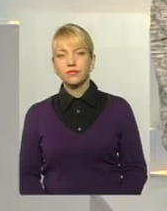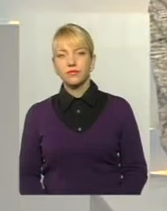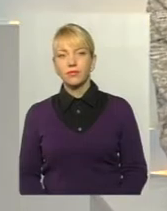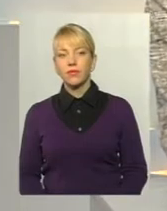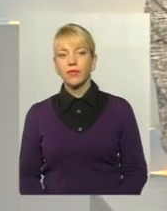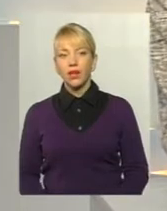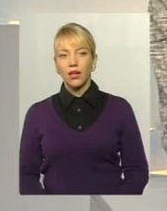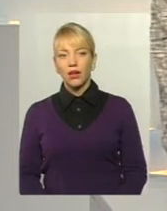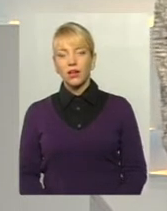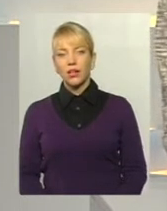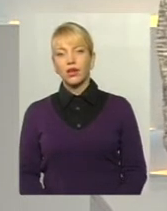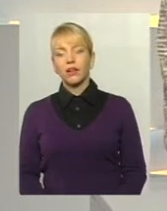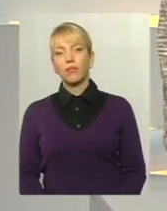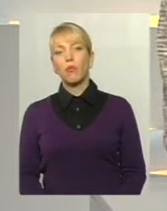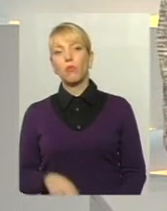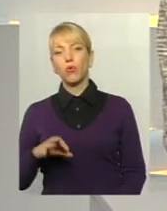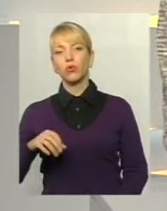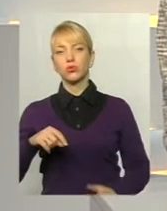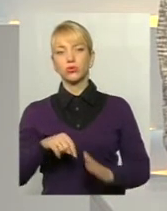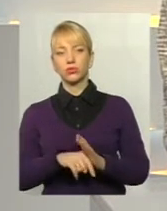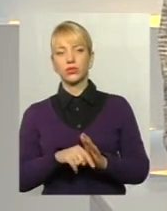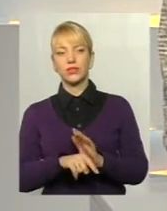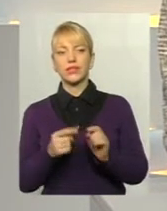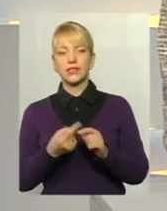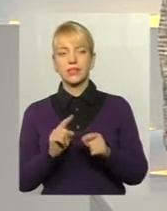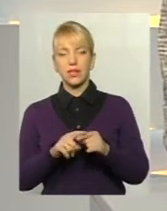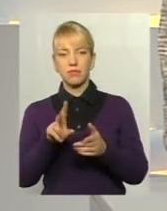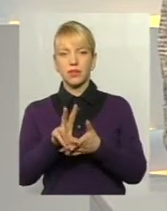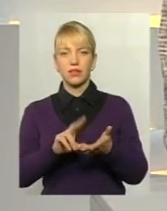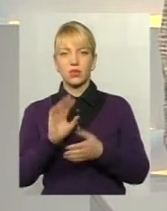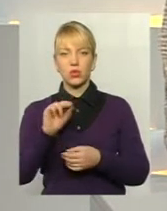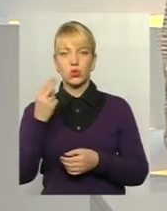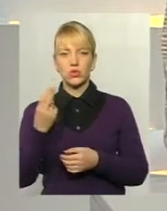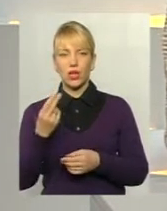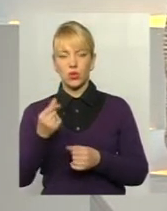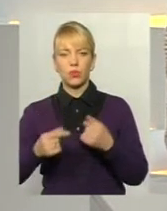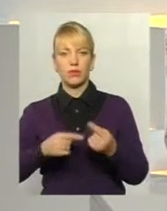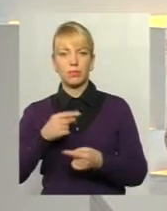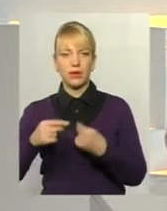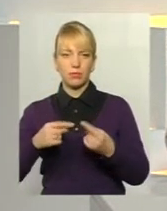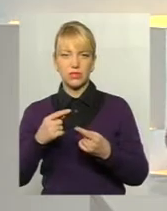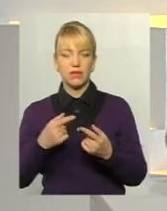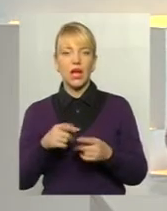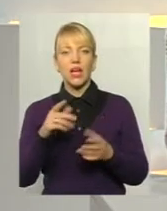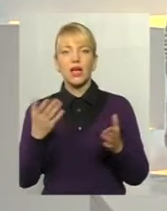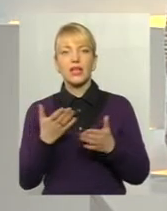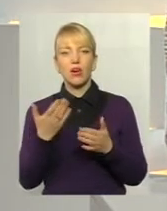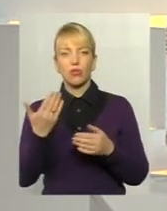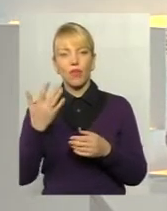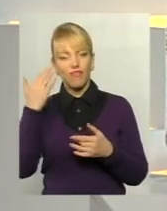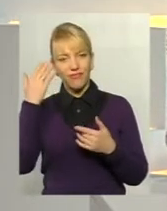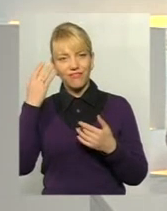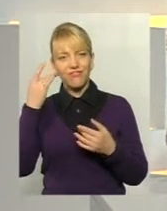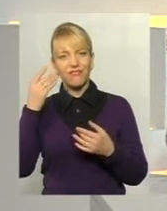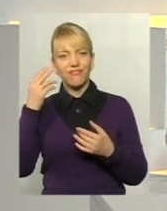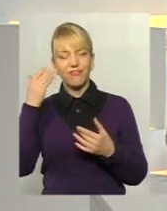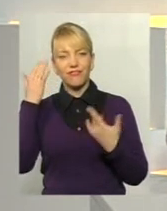Власне, по суті, це приклад такого соціального підприємництва. В чому його філософія і